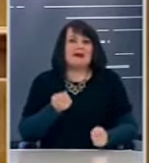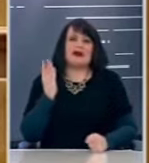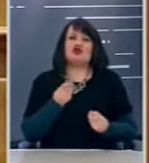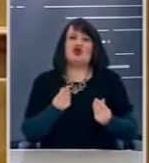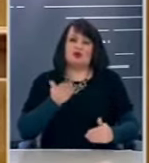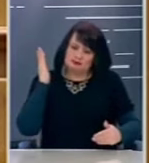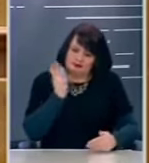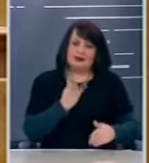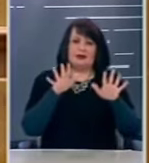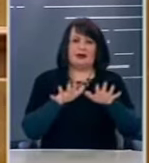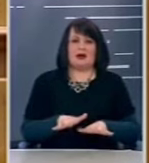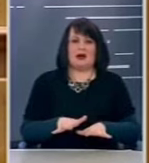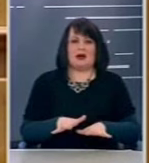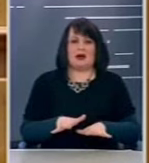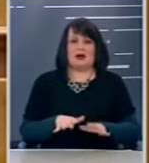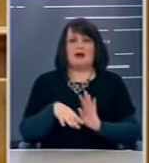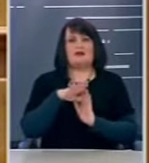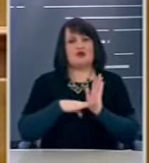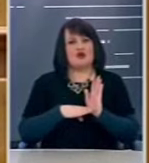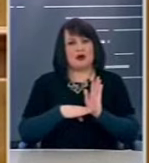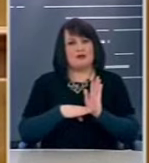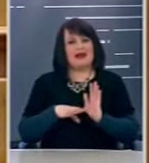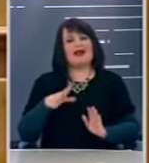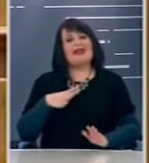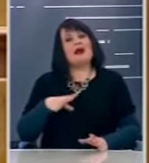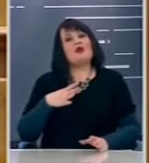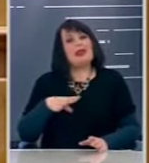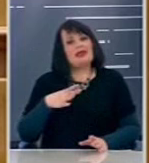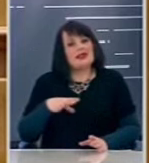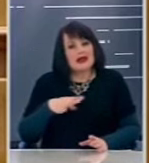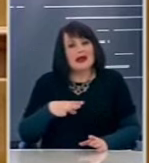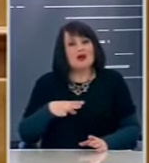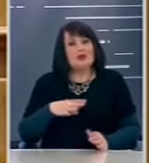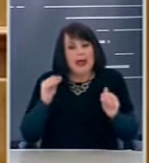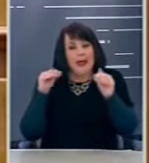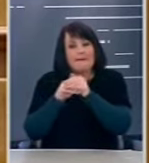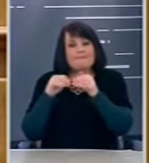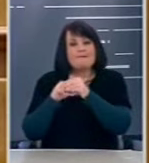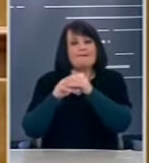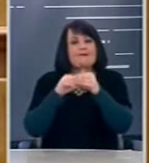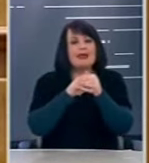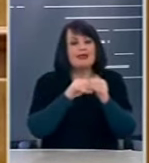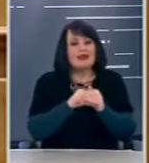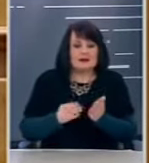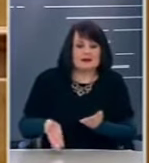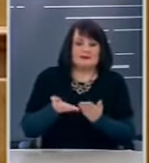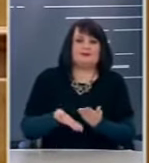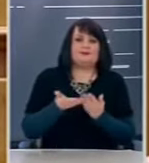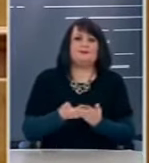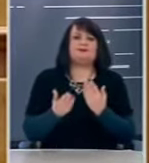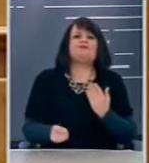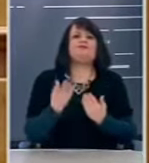ανεργίας. Ένα πρόγραμμα το οποίο επιδιώκουμε να τροφοδοτήσει μέσα από τις επενδύσεις την ενίσχυση της